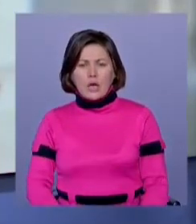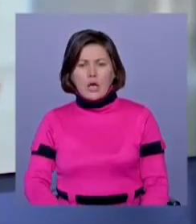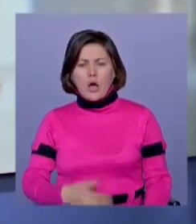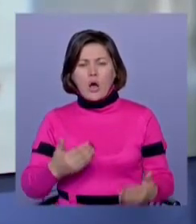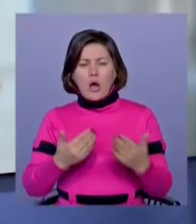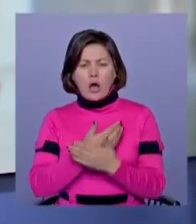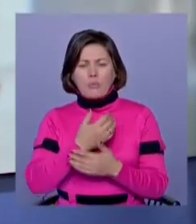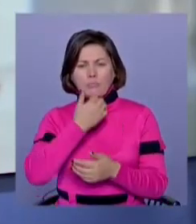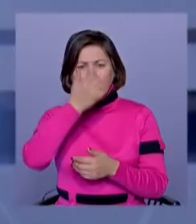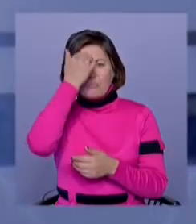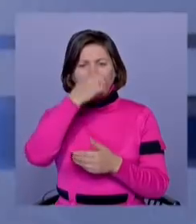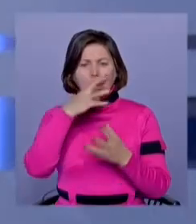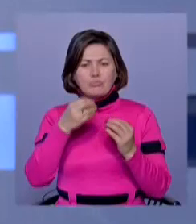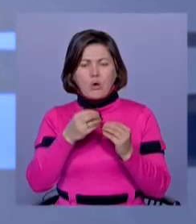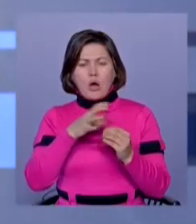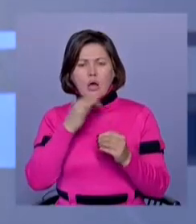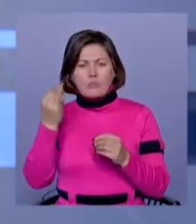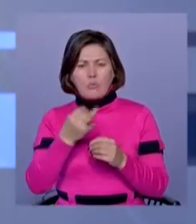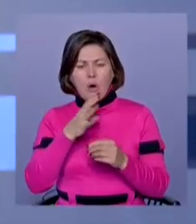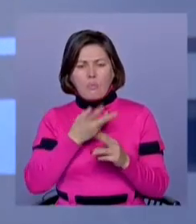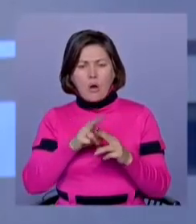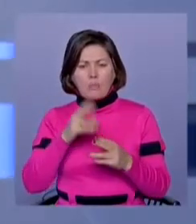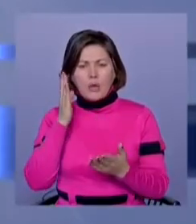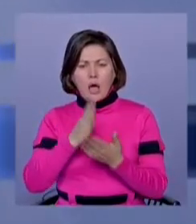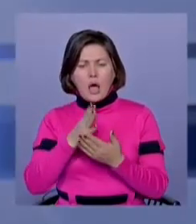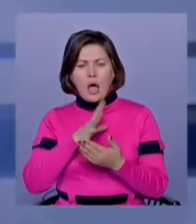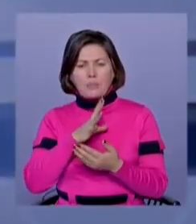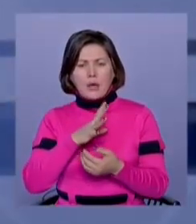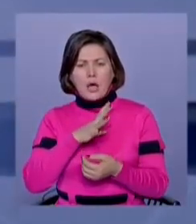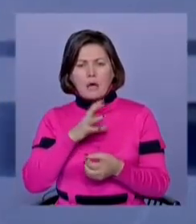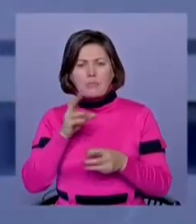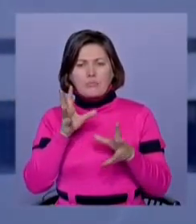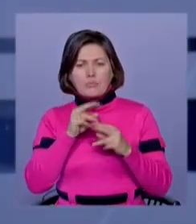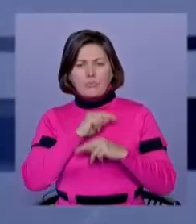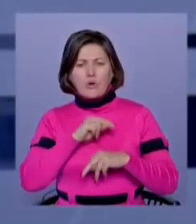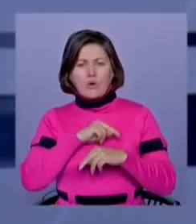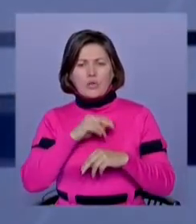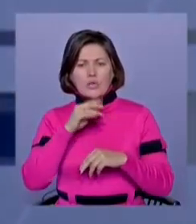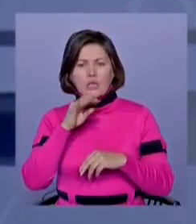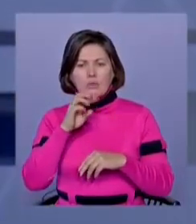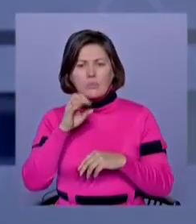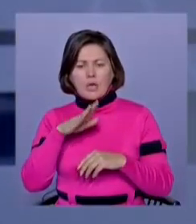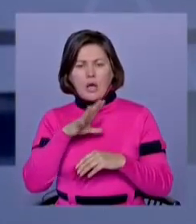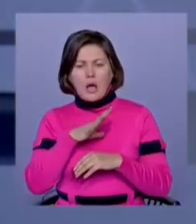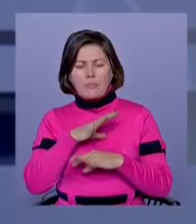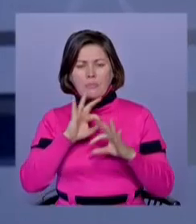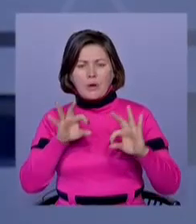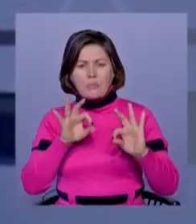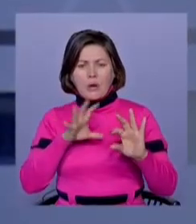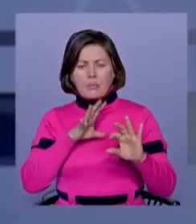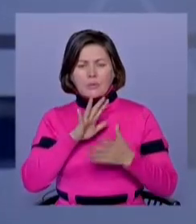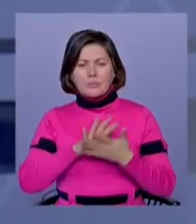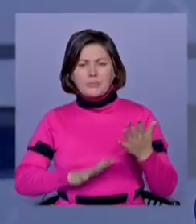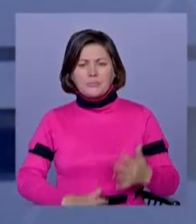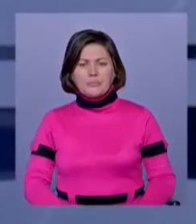ақпарыңа рахмет. Еске салайын, Астанадан тікелей байланысқа шыққан әріптесім Салтанат Нысанбек болатын. Ал біз хабарымызды әрмен қарай